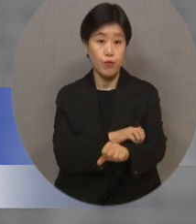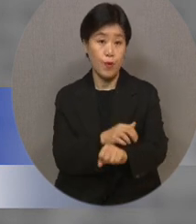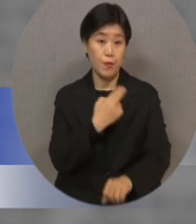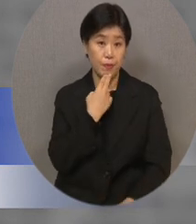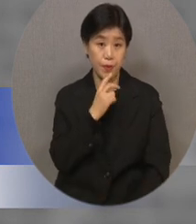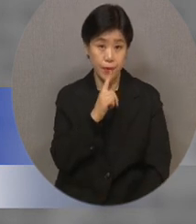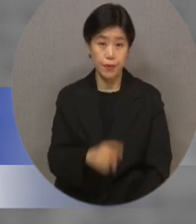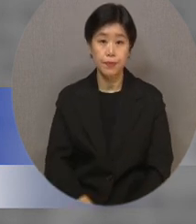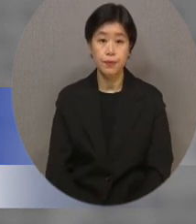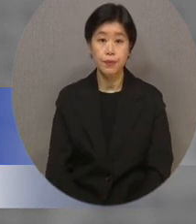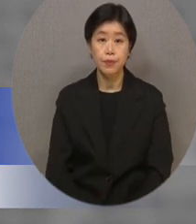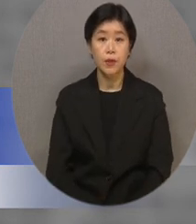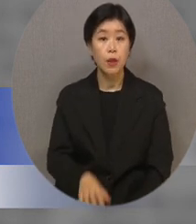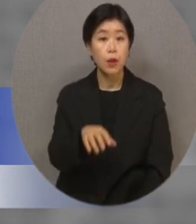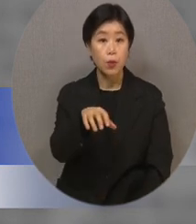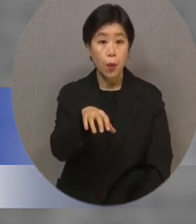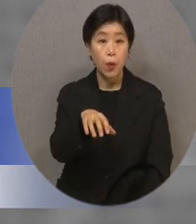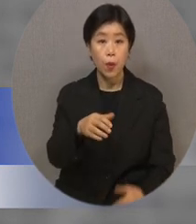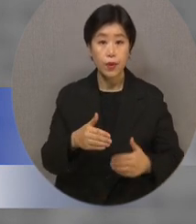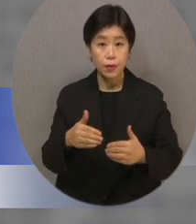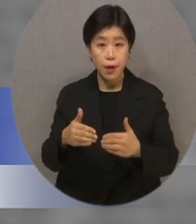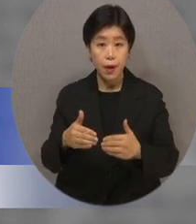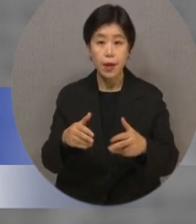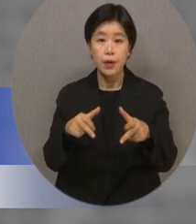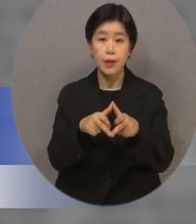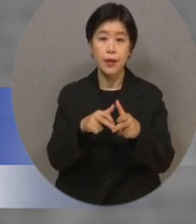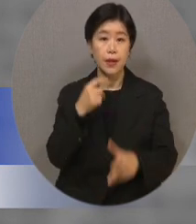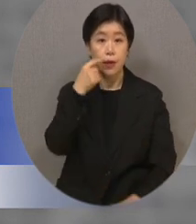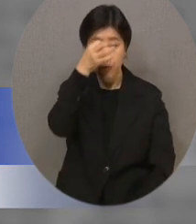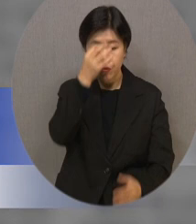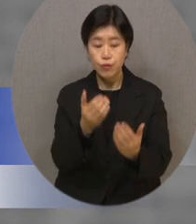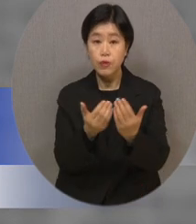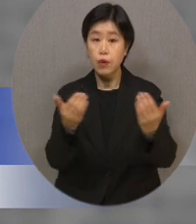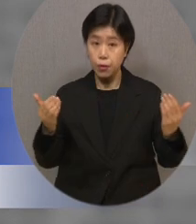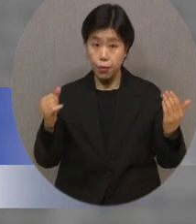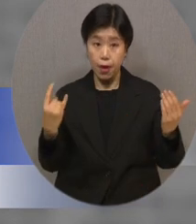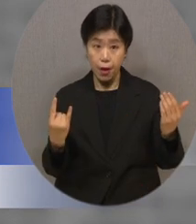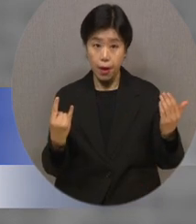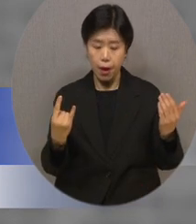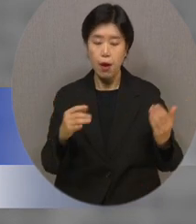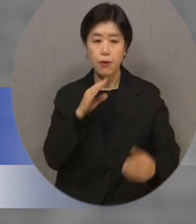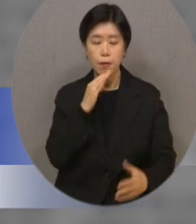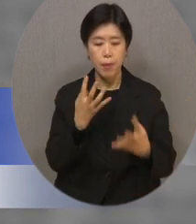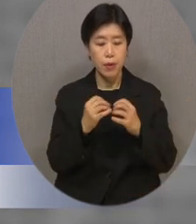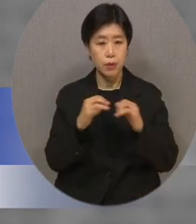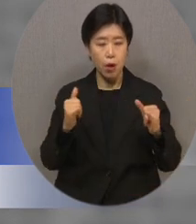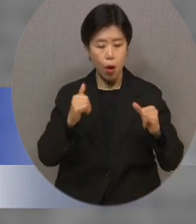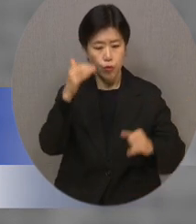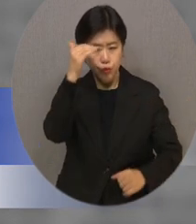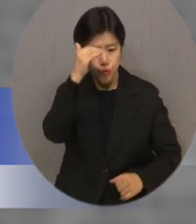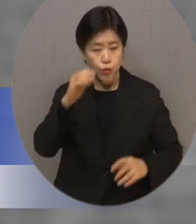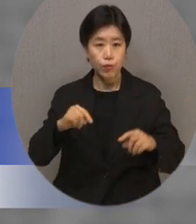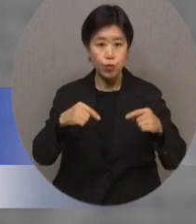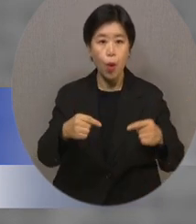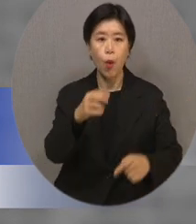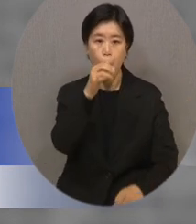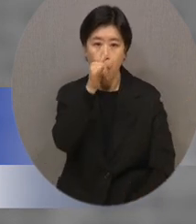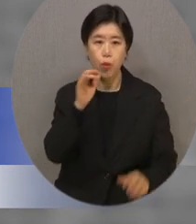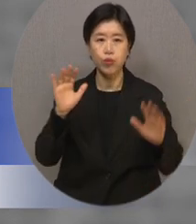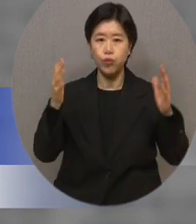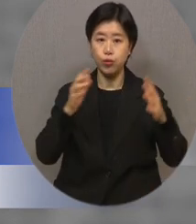모두 예술극장 부대 시설에서 진행된 장애 예술 전시에도이 높은 호응을 이끌어냈다는 평해 기사 내용도